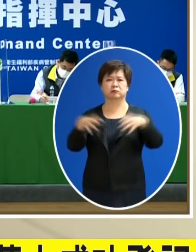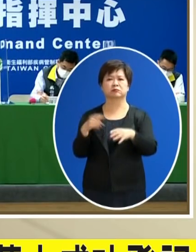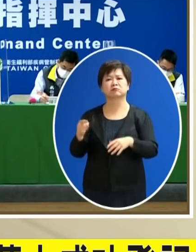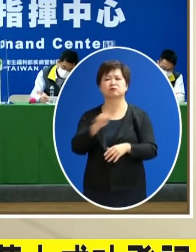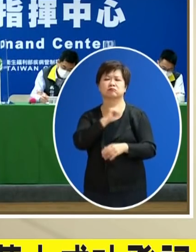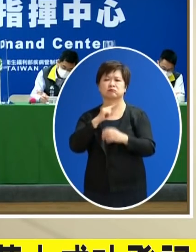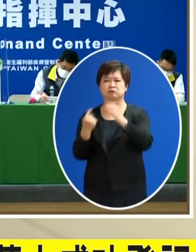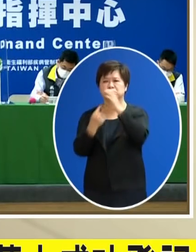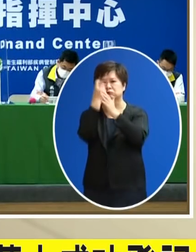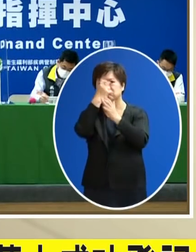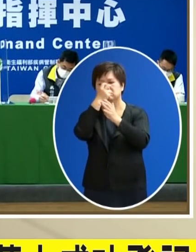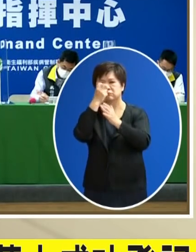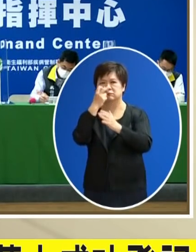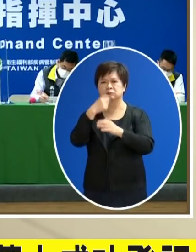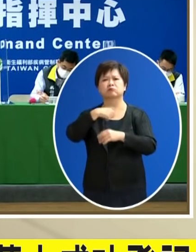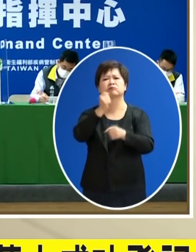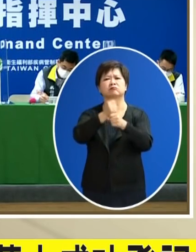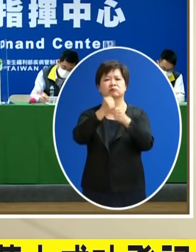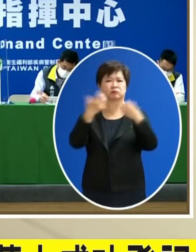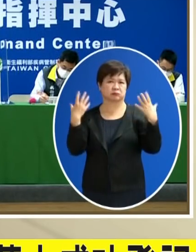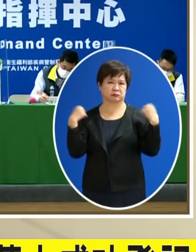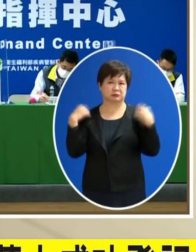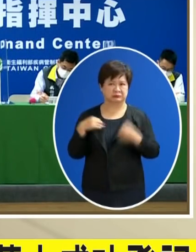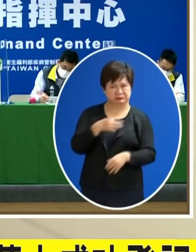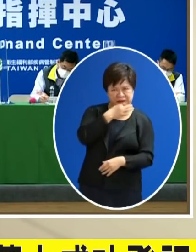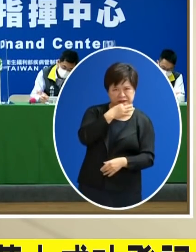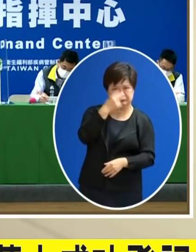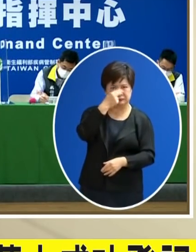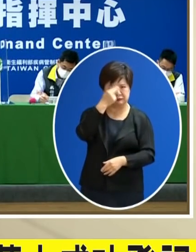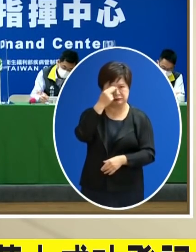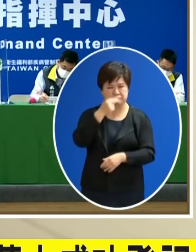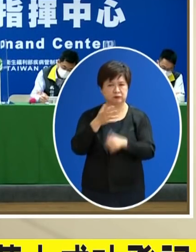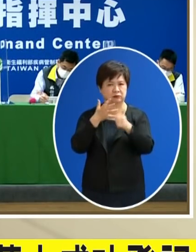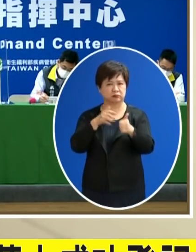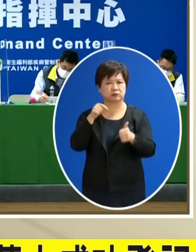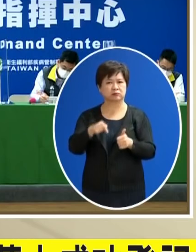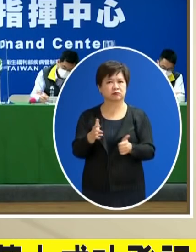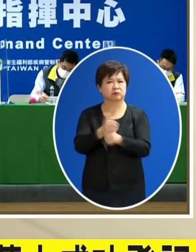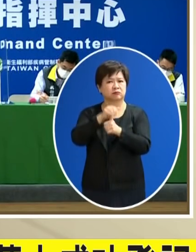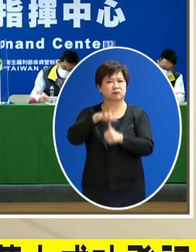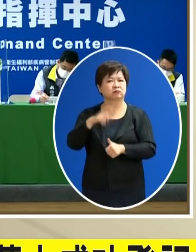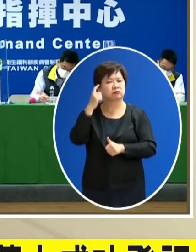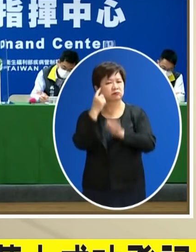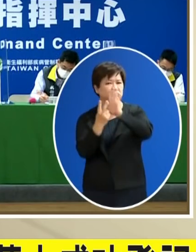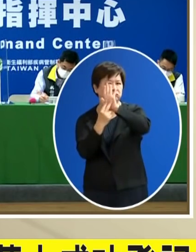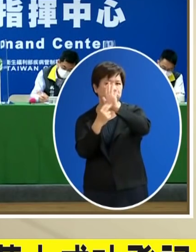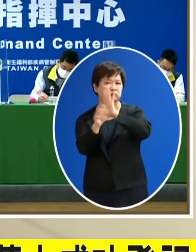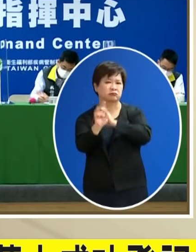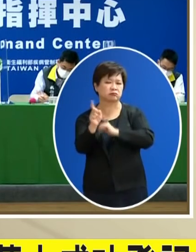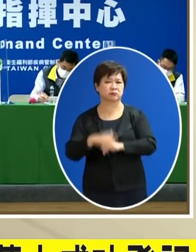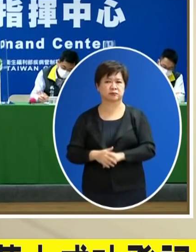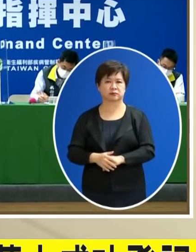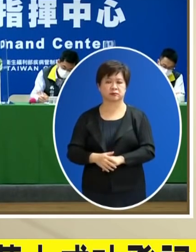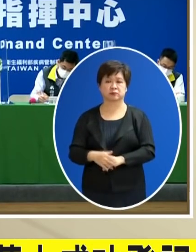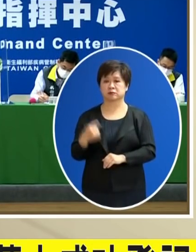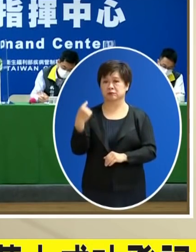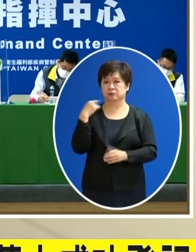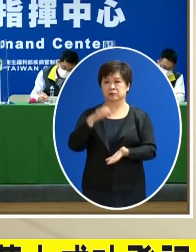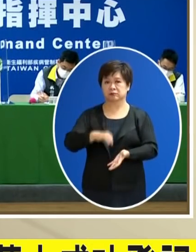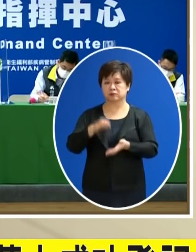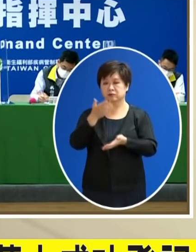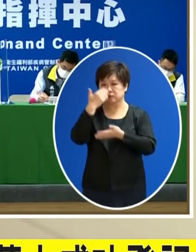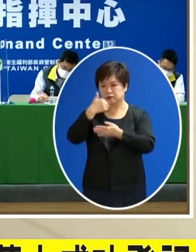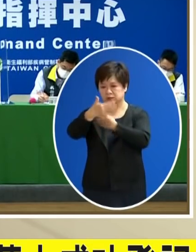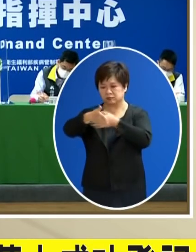班。这样的做法被员工质疑是忽视风险，想请问指挥中心怎么看？那另外就是说，昨天指挥中心有提到餐厅